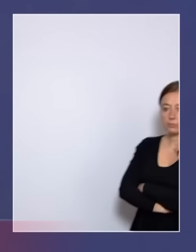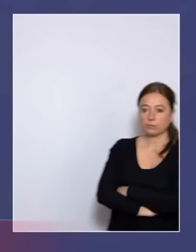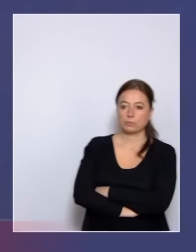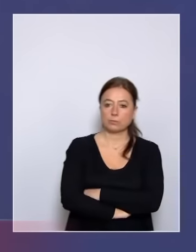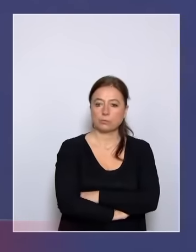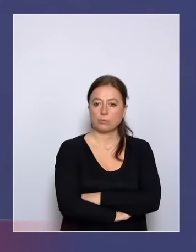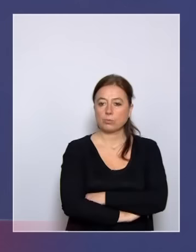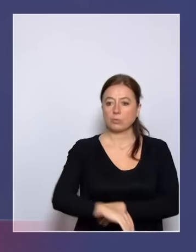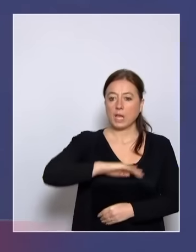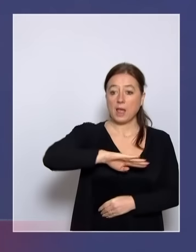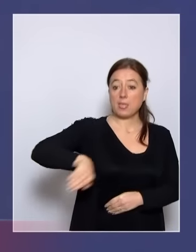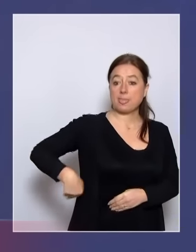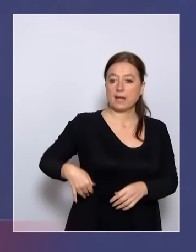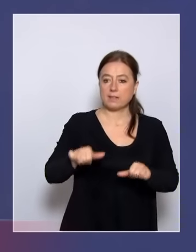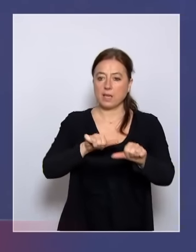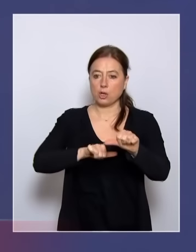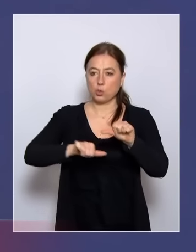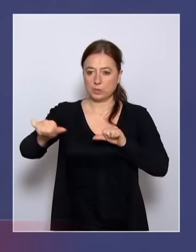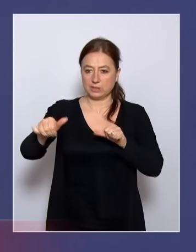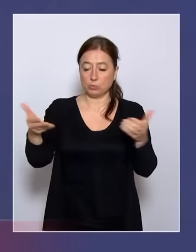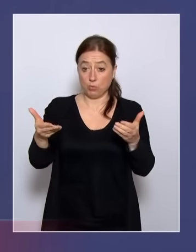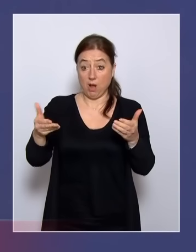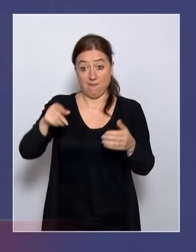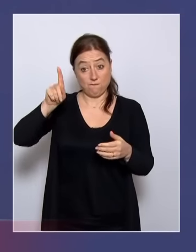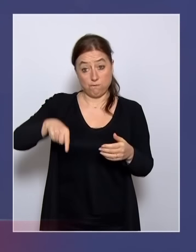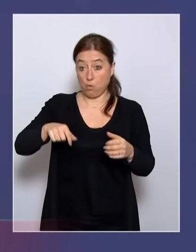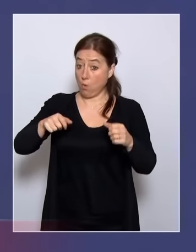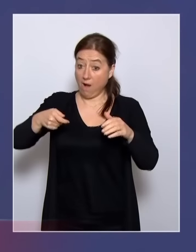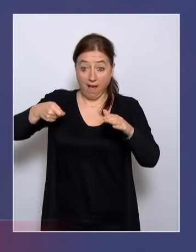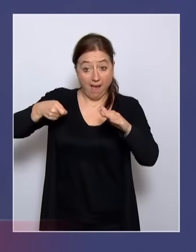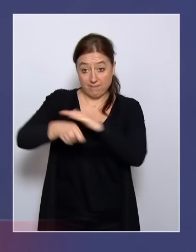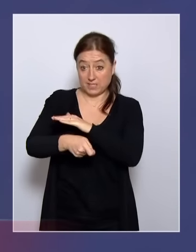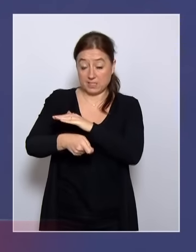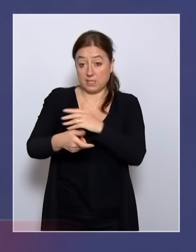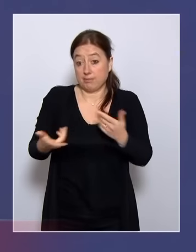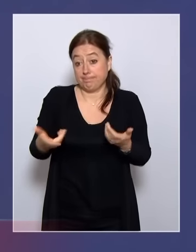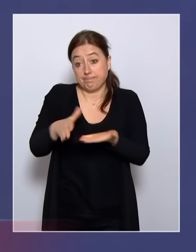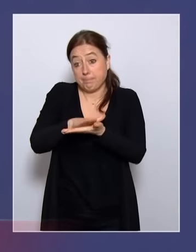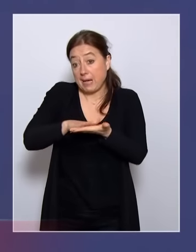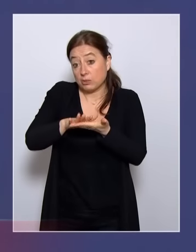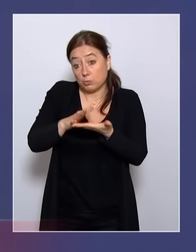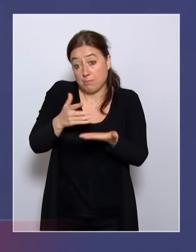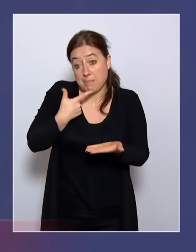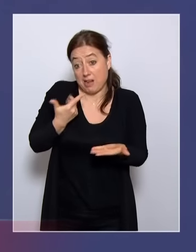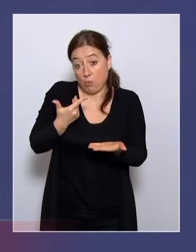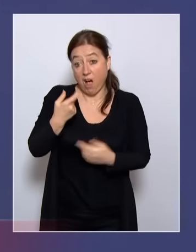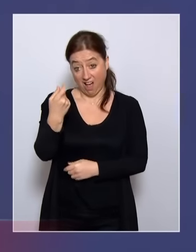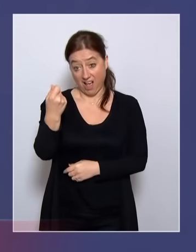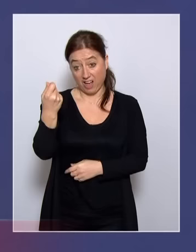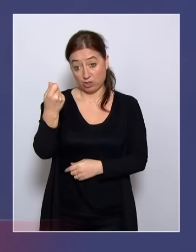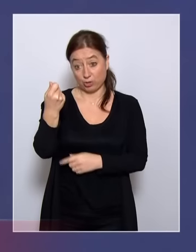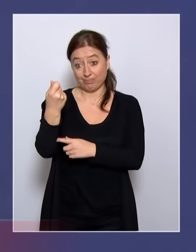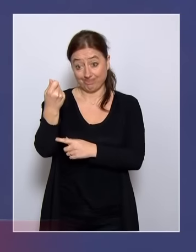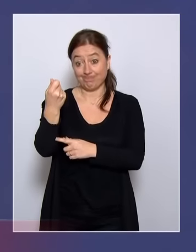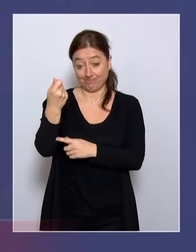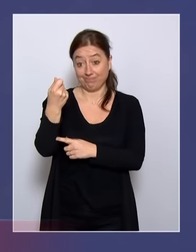précisément la capacité à investir. Pardon de le dire comme ça, l'argent. Et